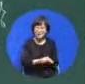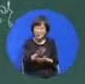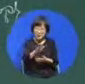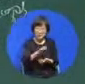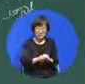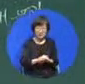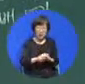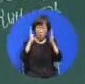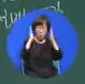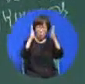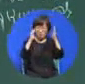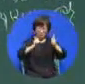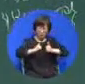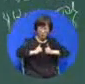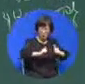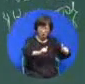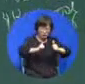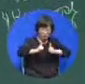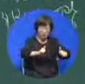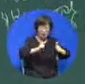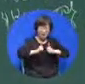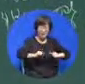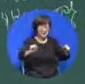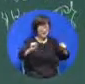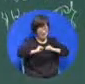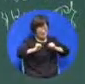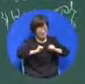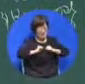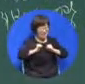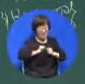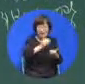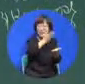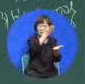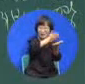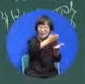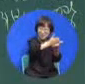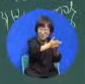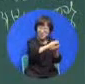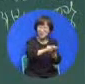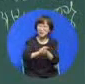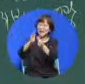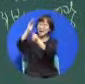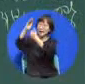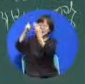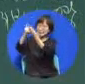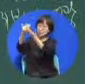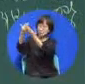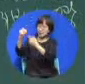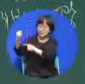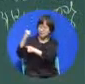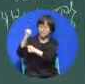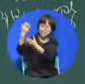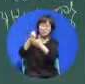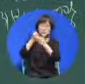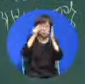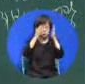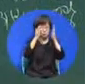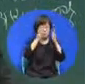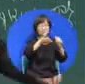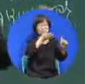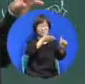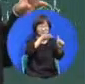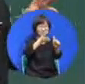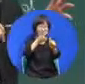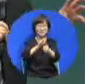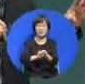말고 하나님의 능력을 가지고 공부해 보세요. Don't just diligently study hard, but study with the strength 됩니다. of God. That's all you